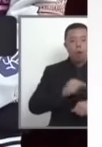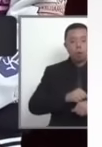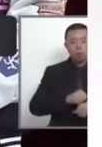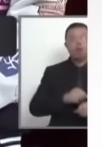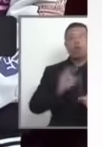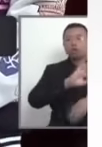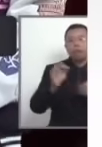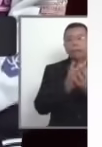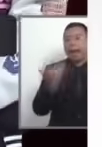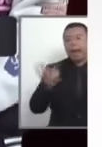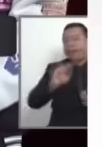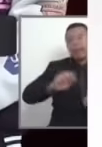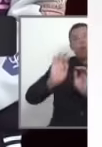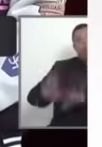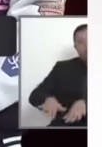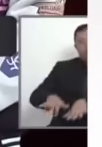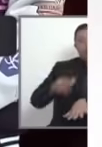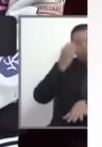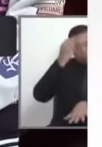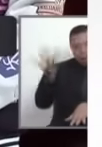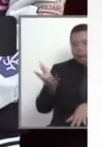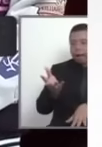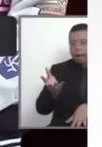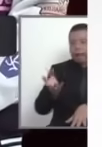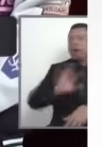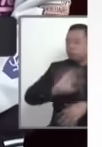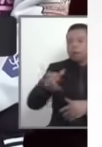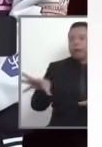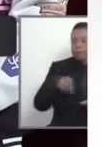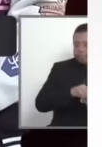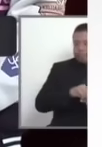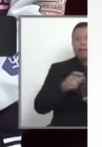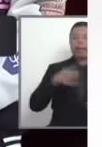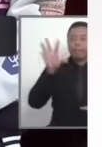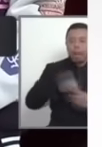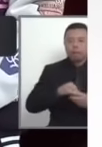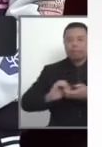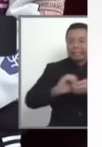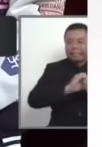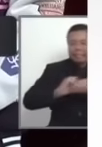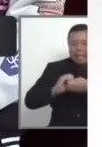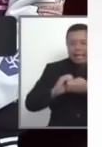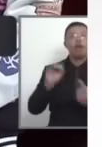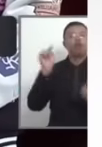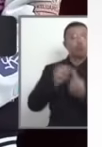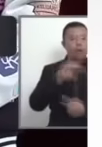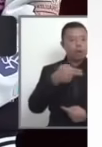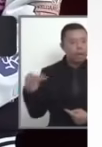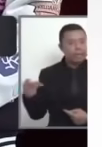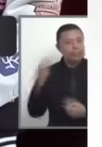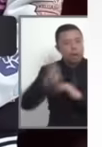pada hukum, dan setia pada rakyat. Itu adalah kalimat-kalimat penting yang saya kira